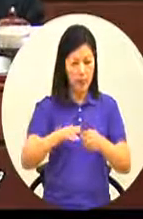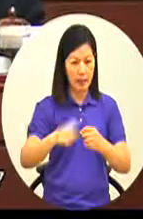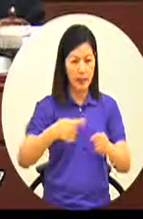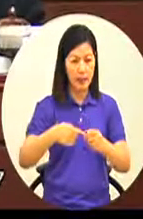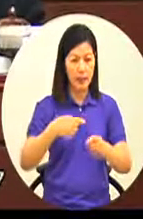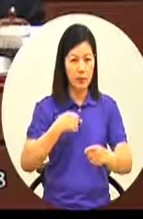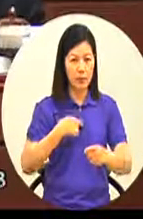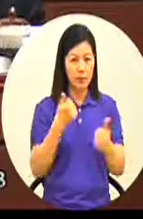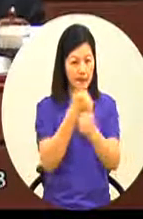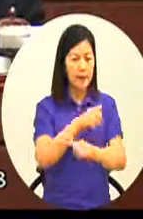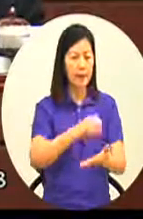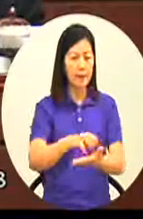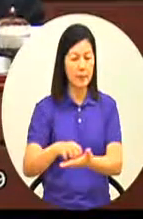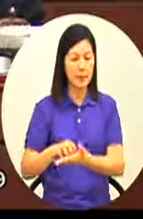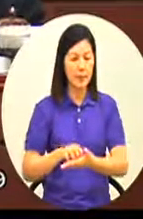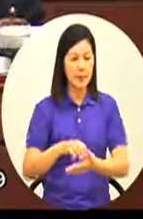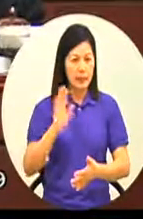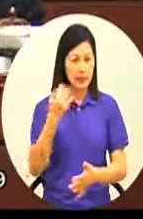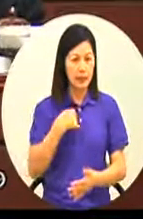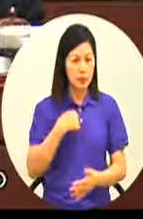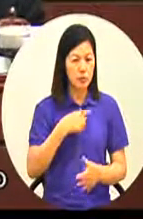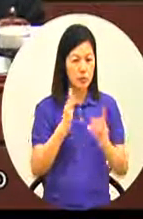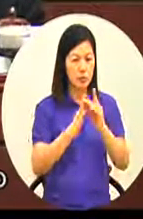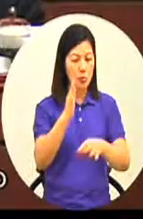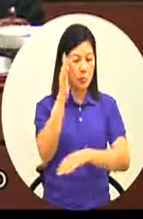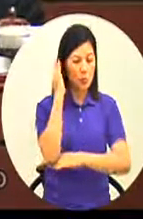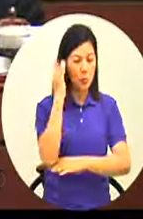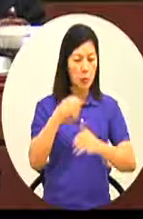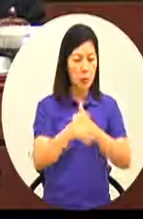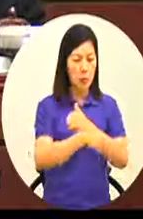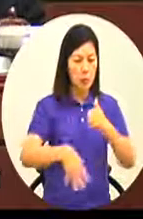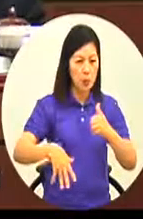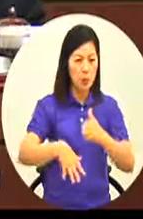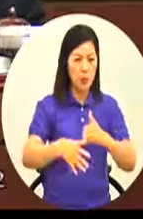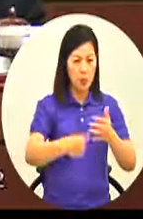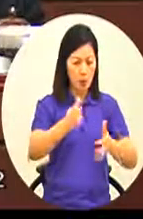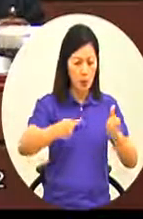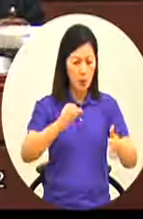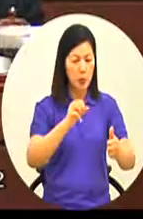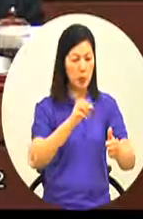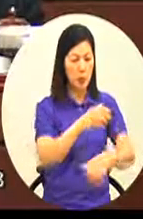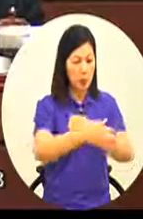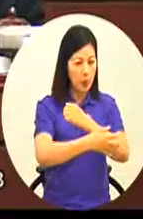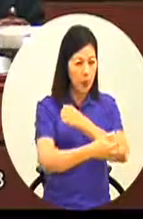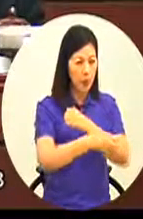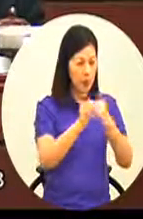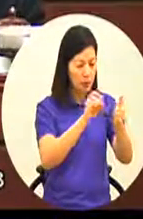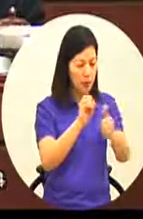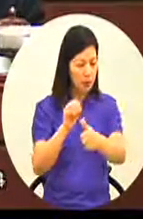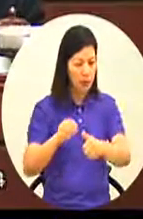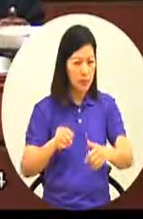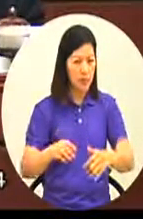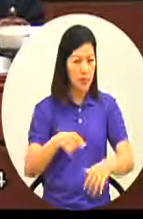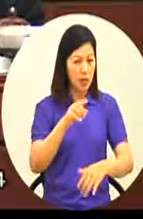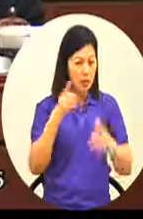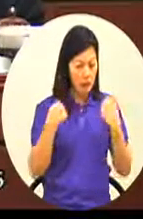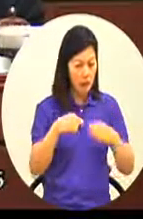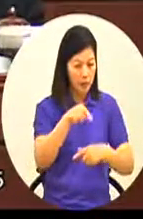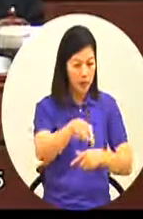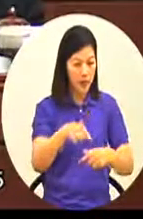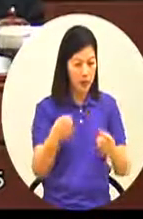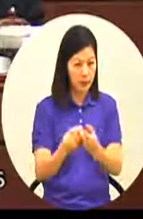代办，啊，但我想我会甲阮所有户政的主任，啊，甲阮所有户所吼，甲因讲，伊讲基本上这种的，阮会先哦，